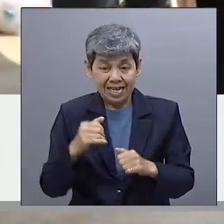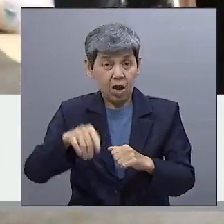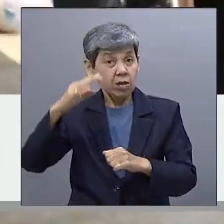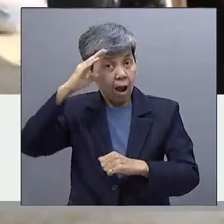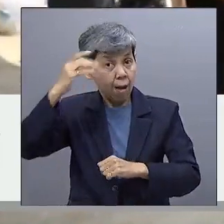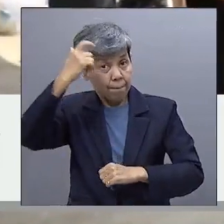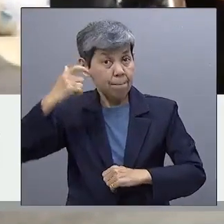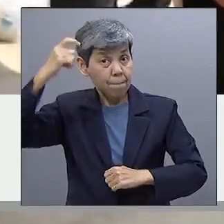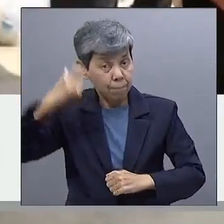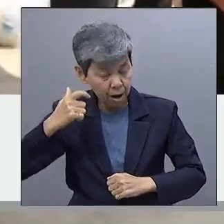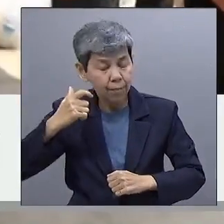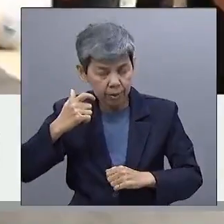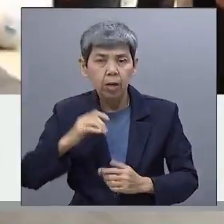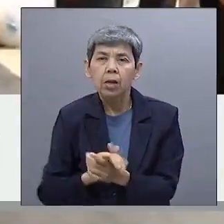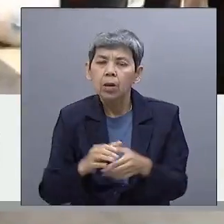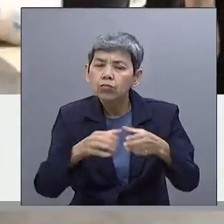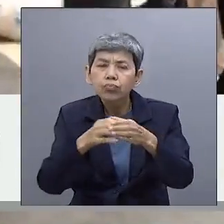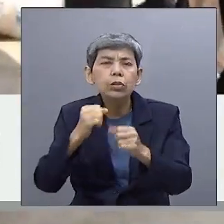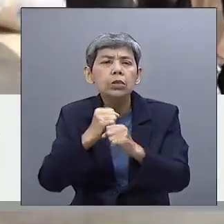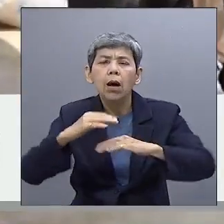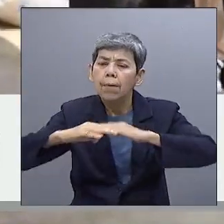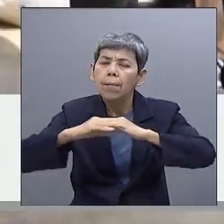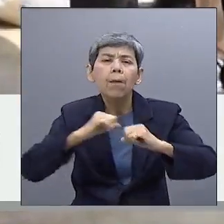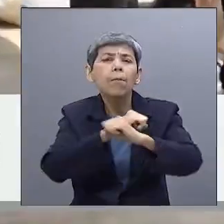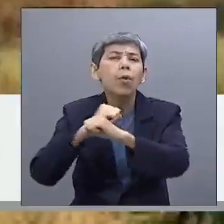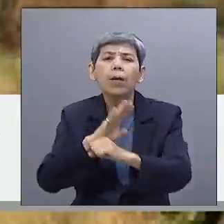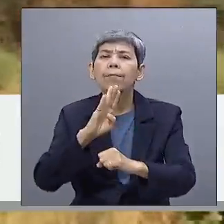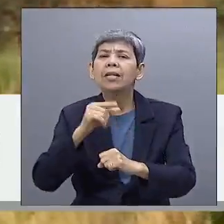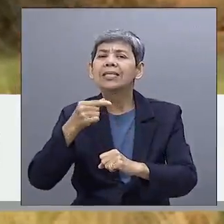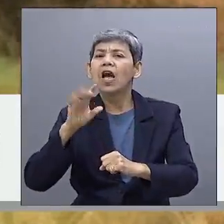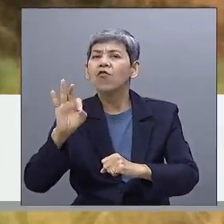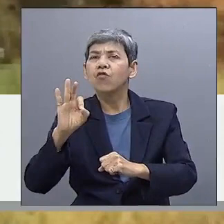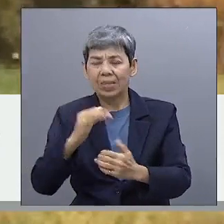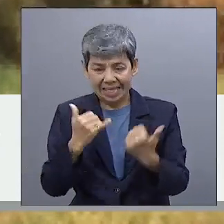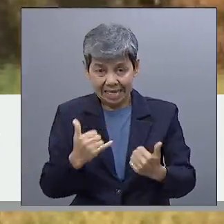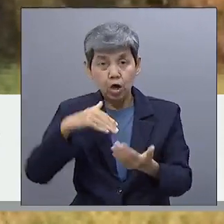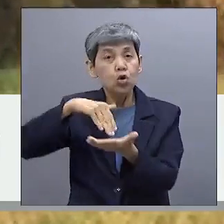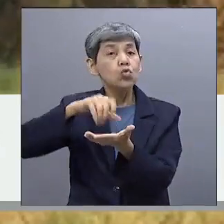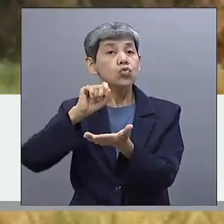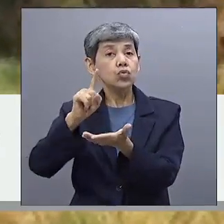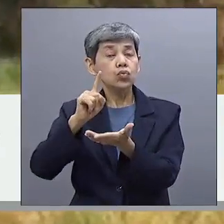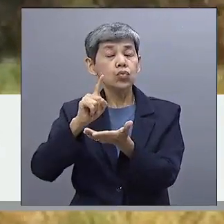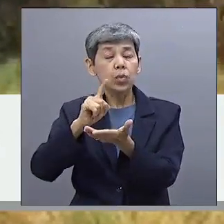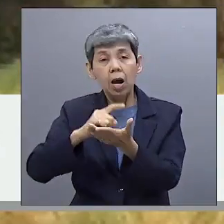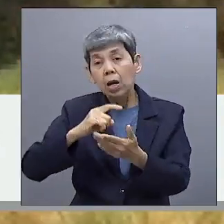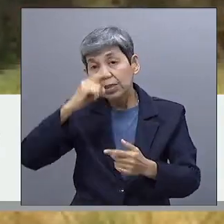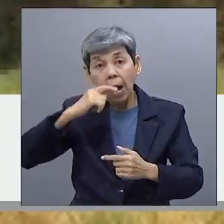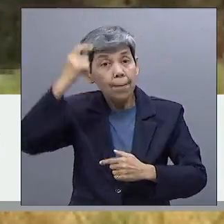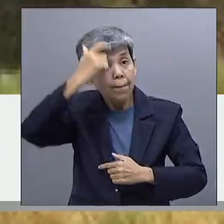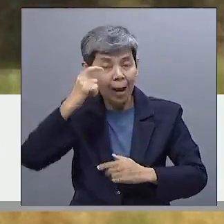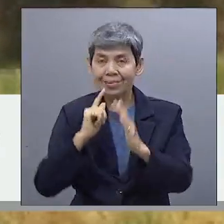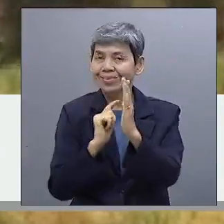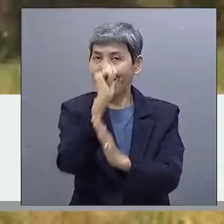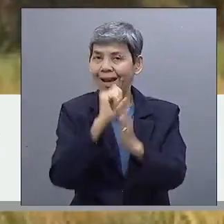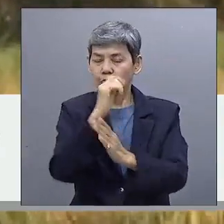ทหารเมียนมาร์และพันธมิตรกองกำลังพิทักษ์ชายแดนกลุ่ม BTSล่าสุดศูนย์สั่งการชายแดนไทยเมียนมาจังหวัดตาก